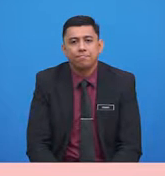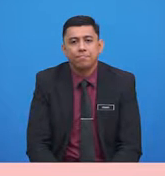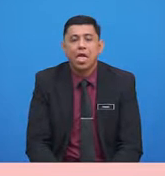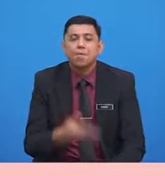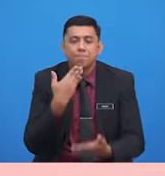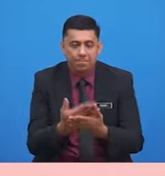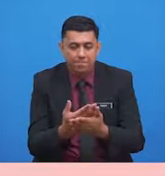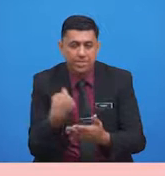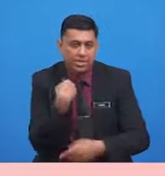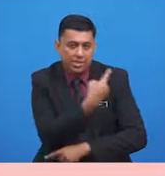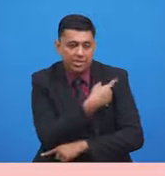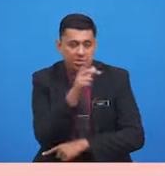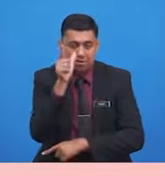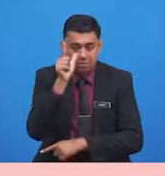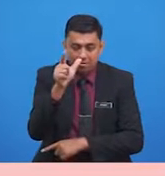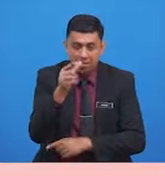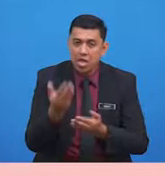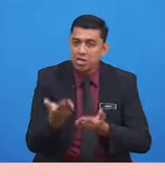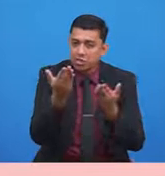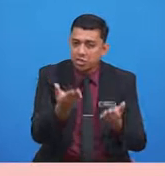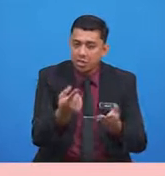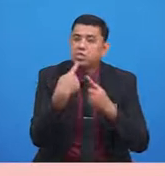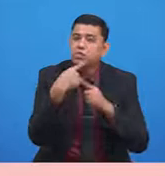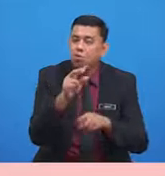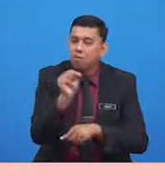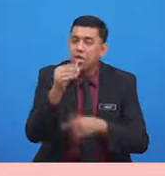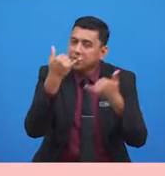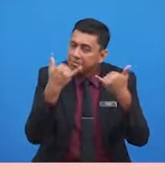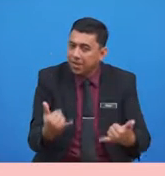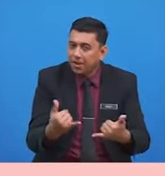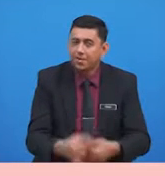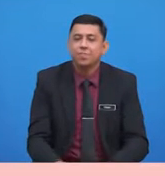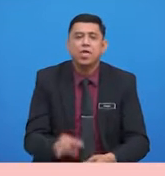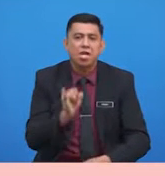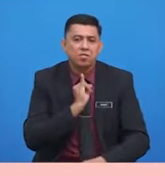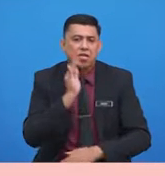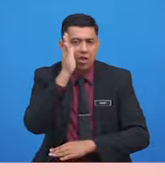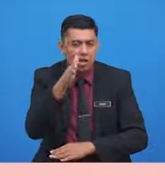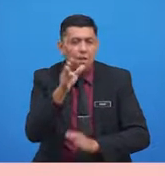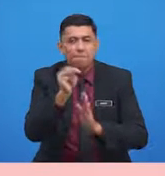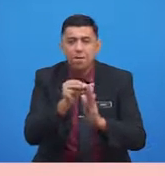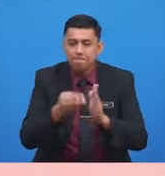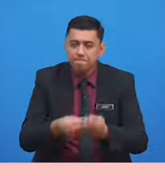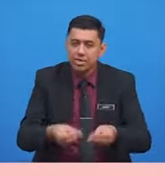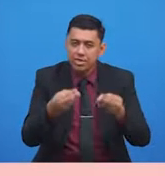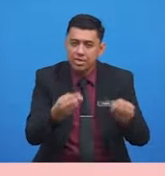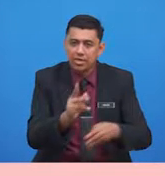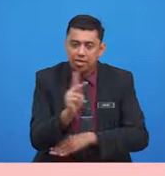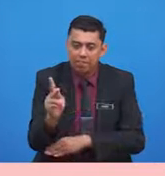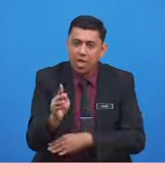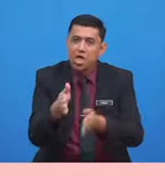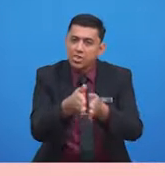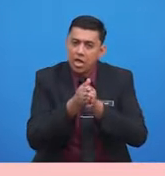Baik, kita lihat cadangan jawapan sekarang. Saya akan memberikan